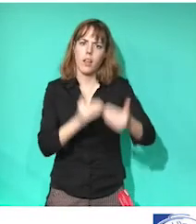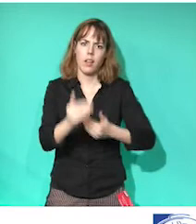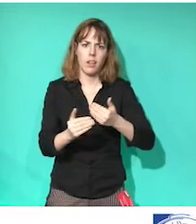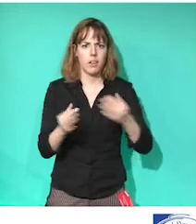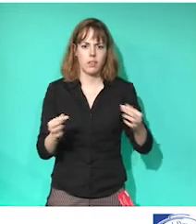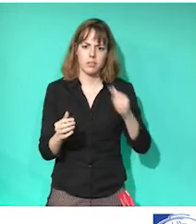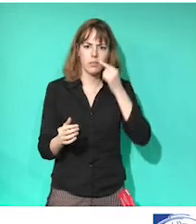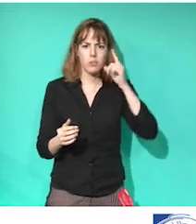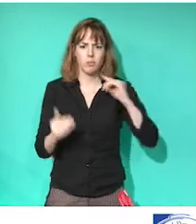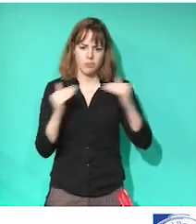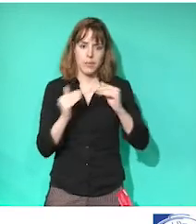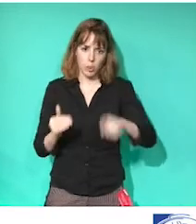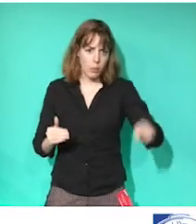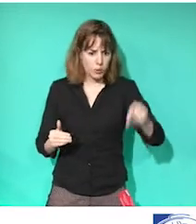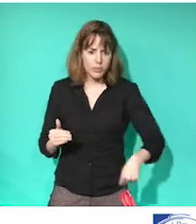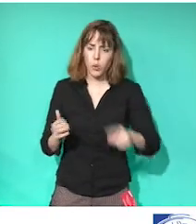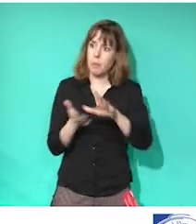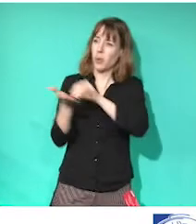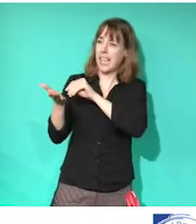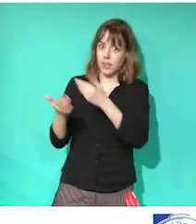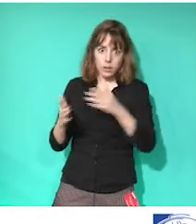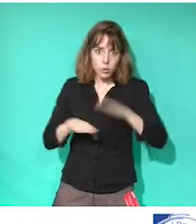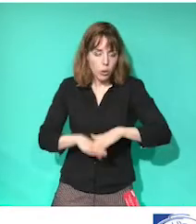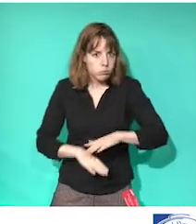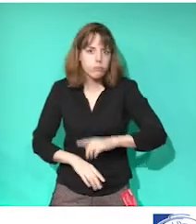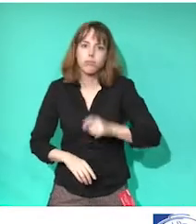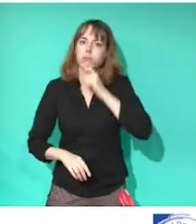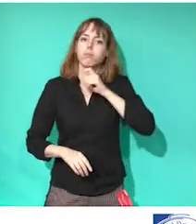qui est très loin de l'être. Merci beaucoup.